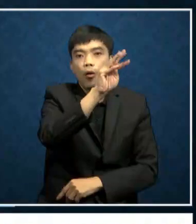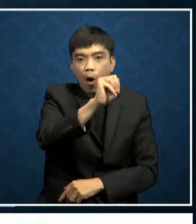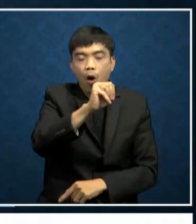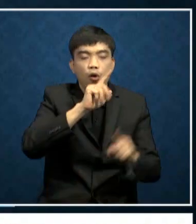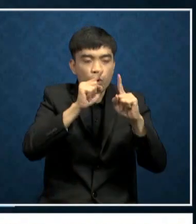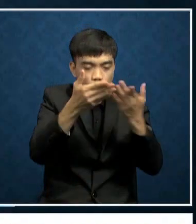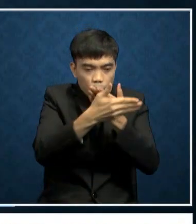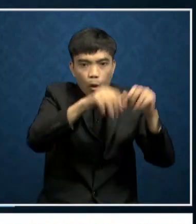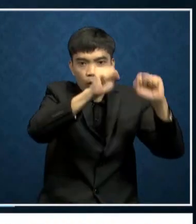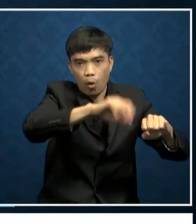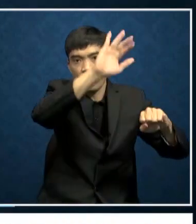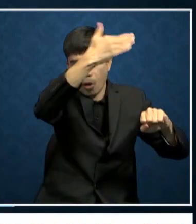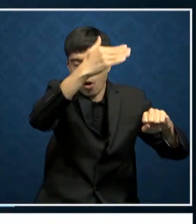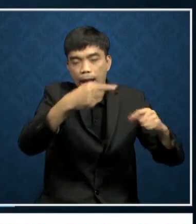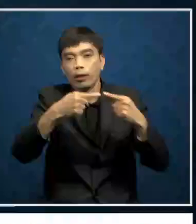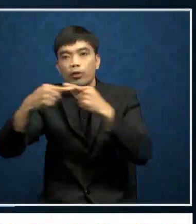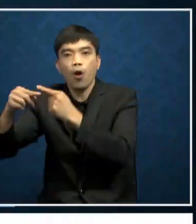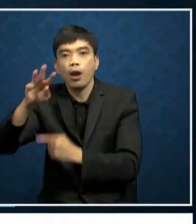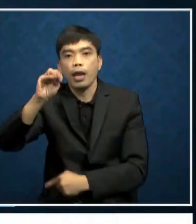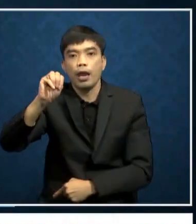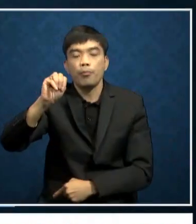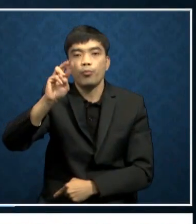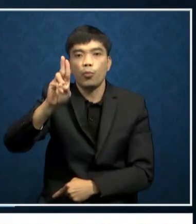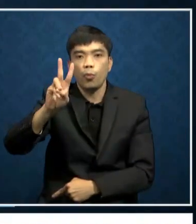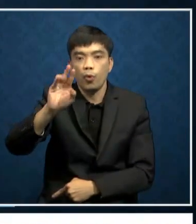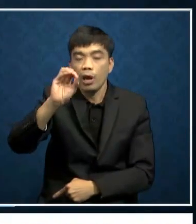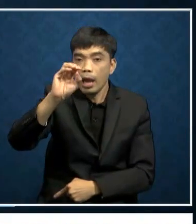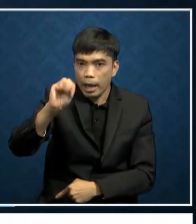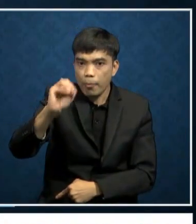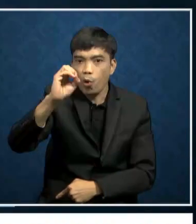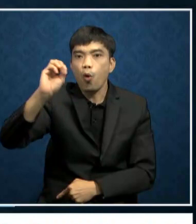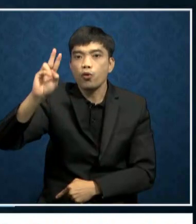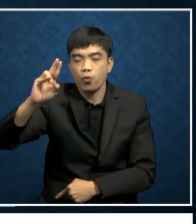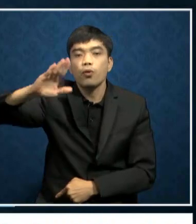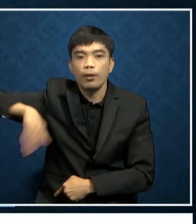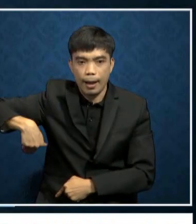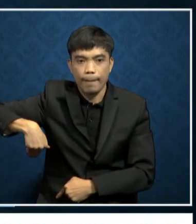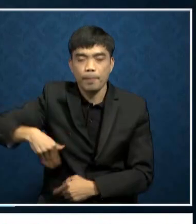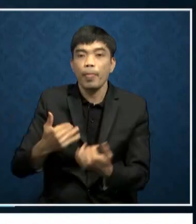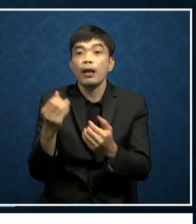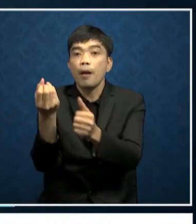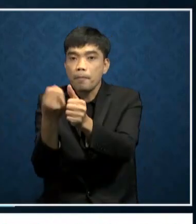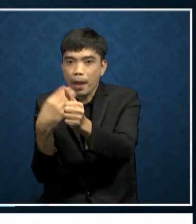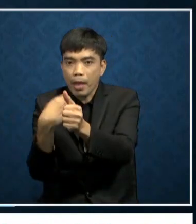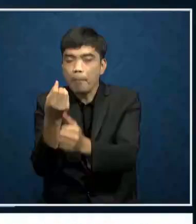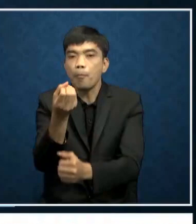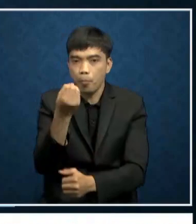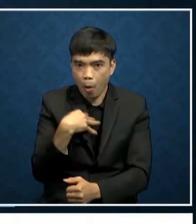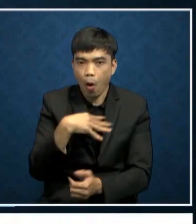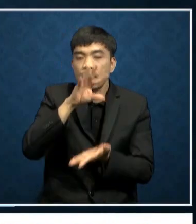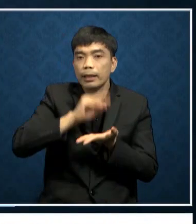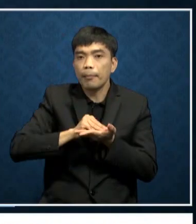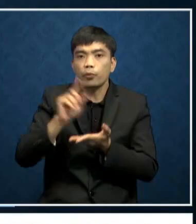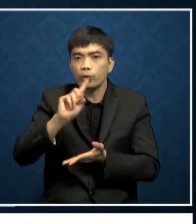จะทำเิการจัดทำ Mต่อไปนะครับในเรื่องนี้มีข้อสังเกตเ่อข้อเสนอแนะว่าสำนักงานกกพควรผลัก